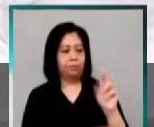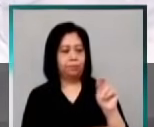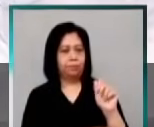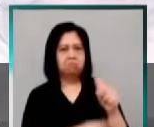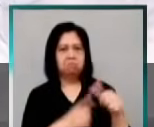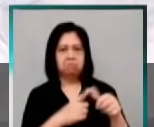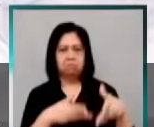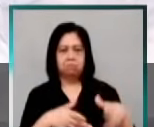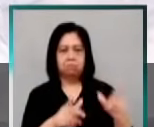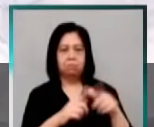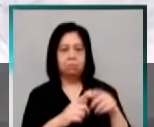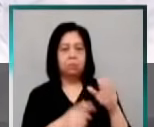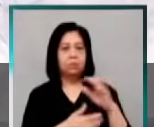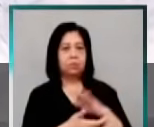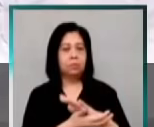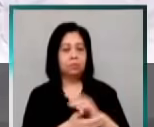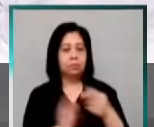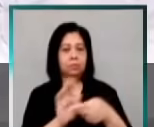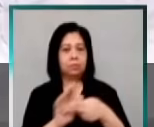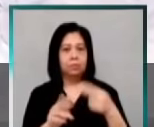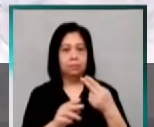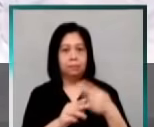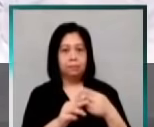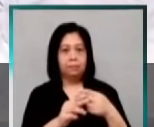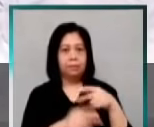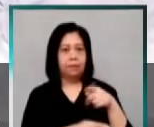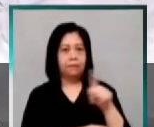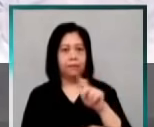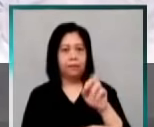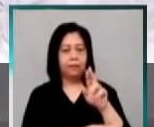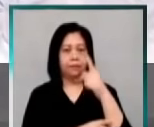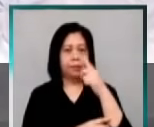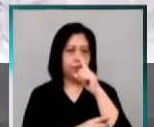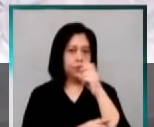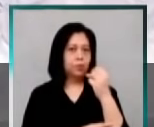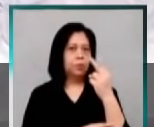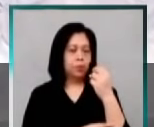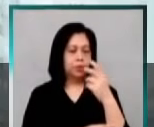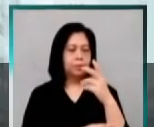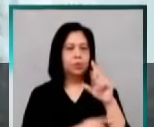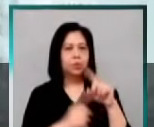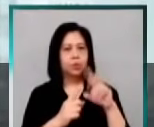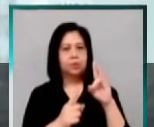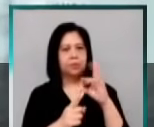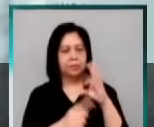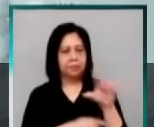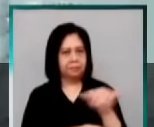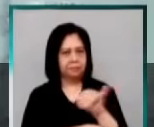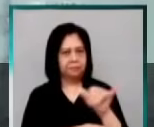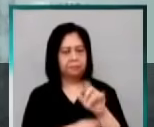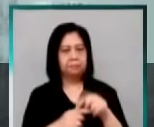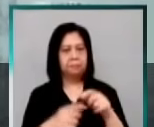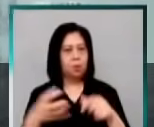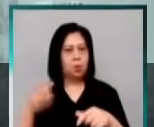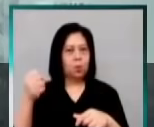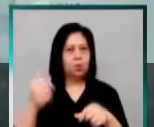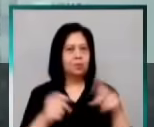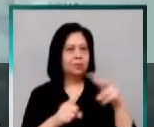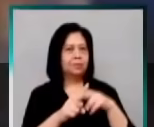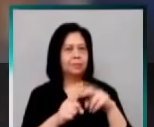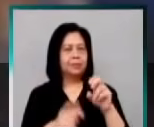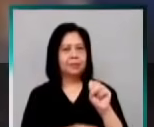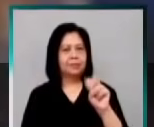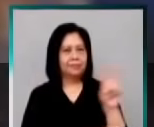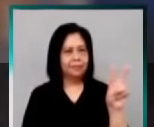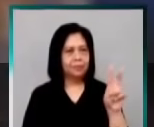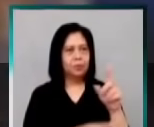gamitin ang COVID vaccine ng Pfizer para sa mga 12 to 17 years old. Habang pending pa ang application ng Sinovac para magamit